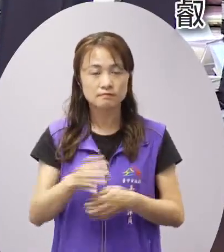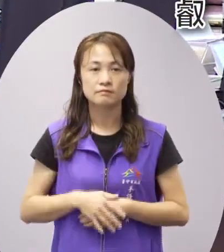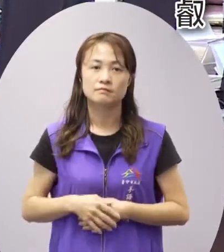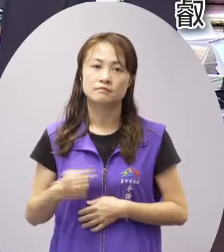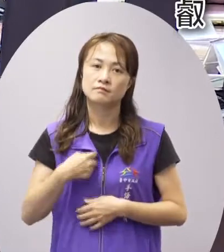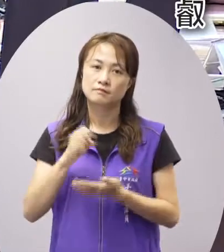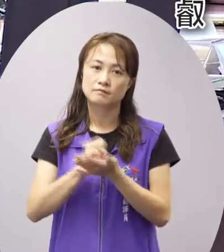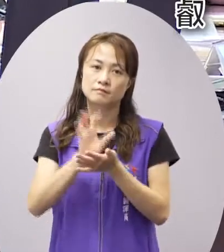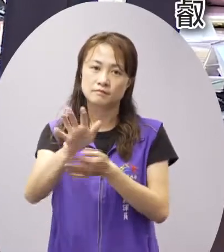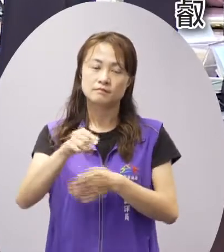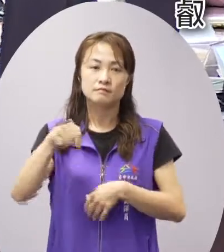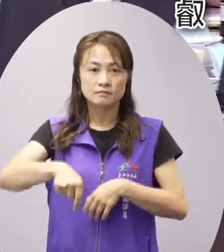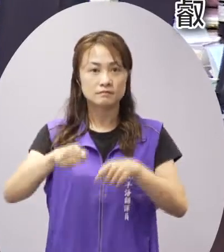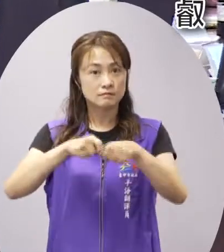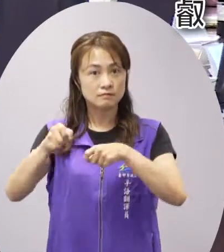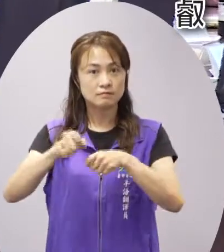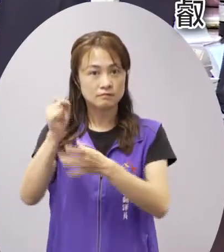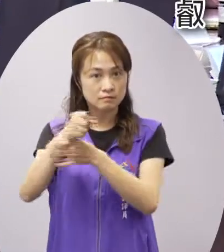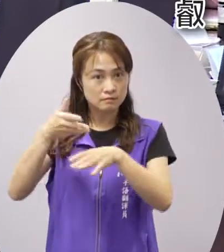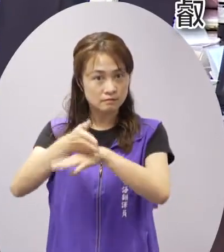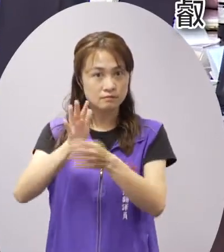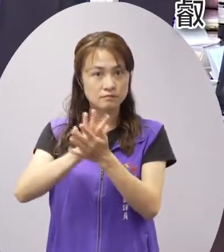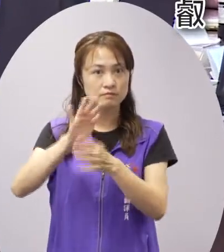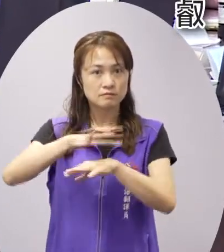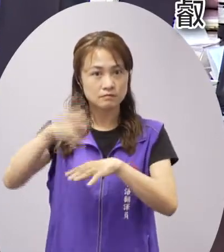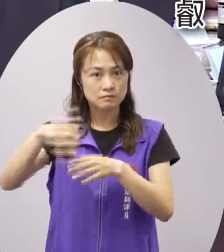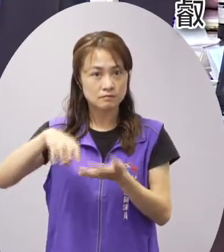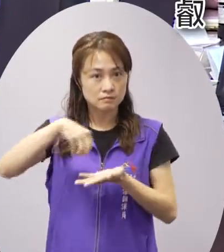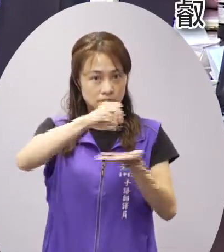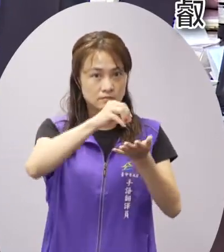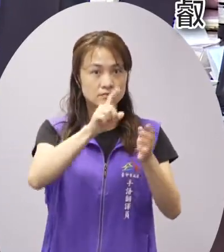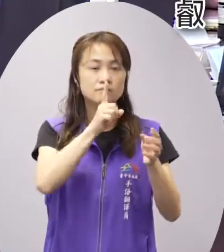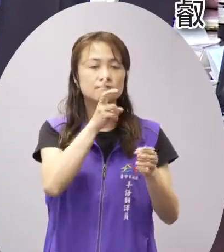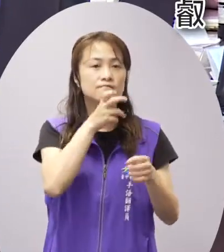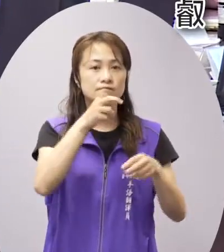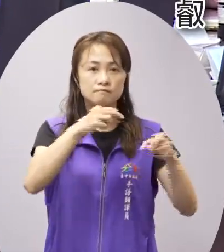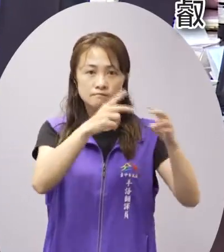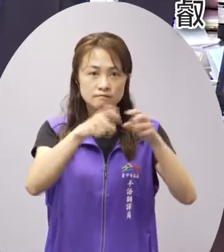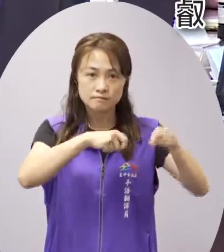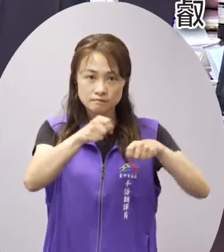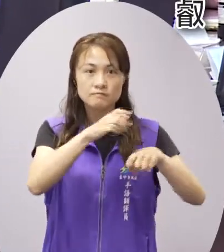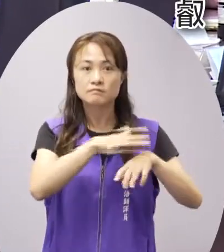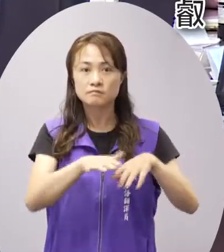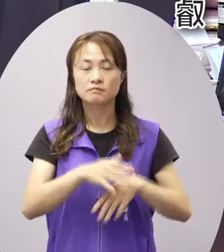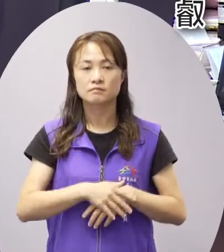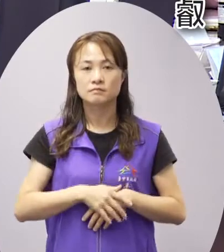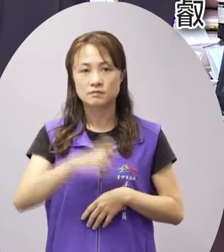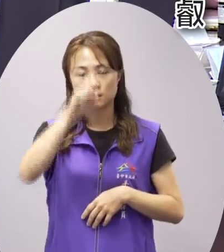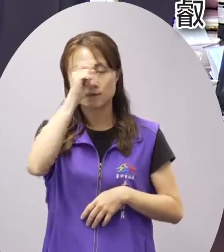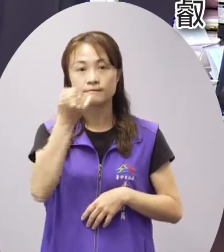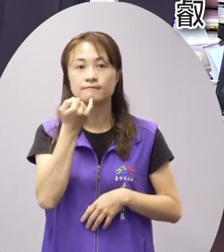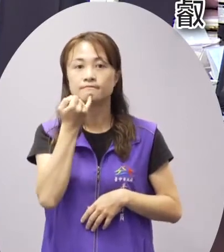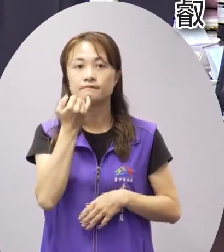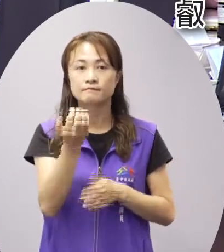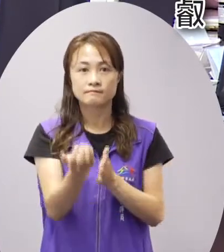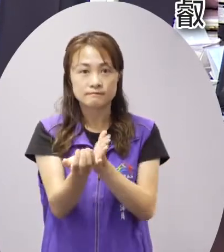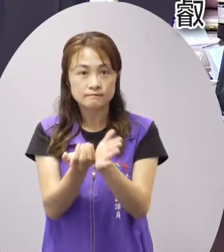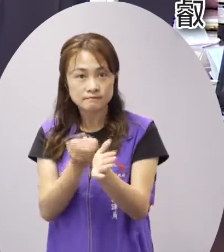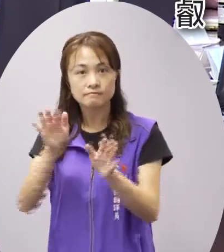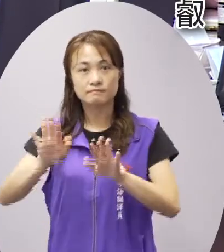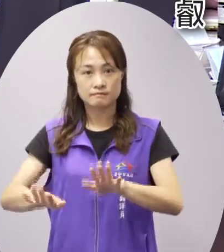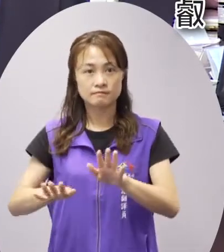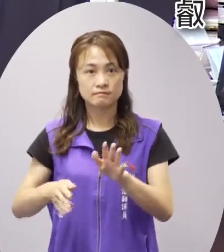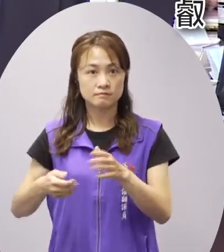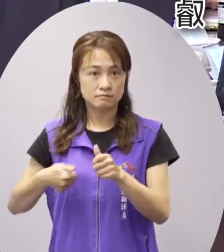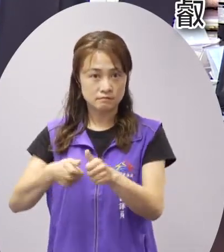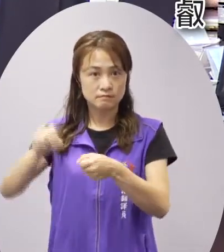这个案子在核定之后，因为还有报中央做一个修正计划的时间，所以当然是希望说可以在这一次的最佳预